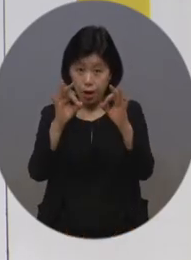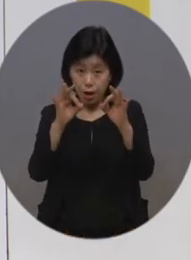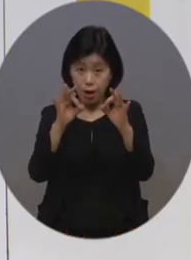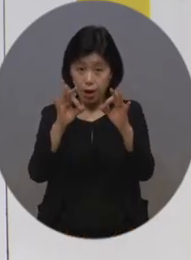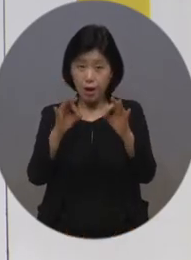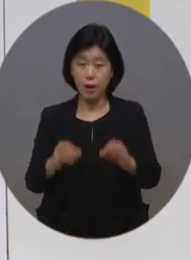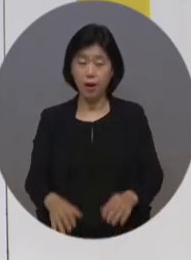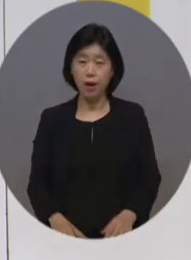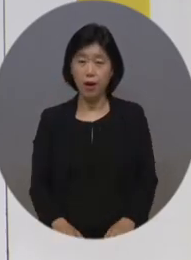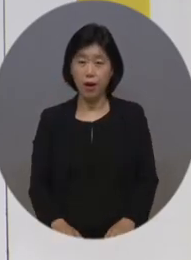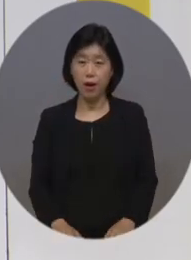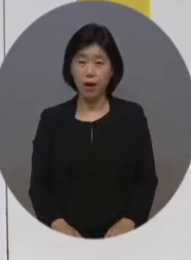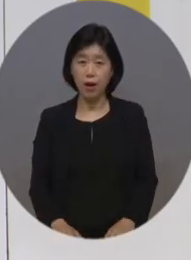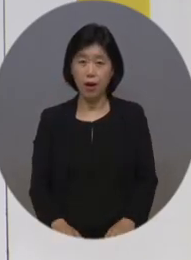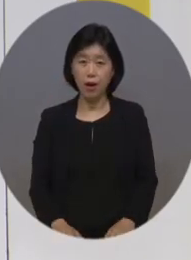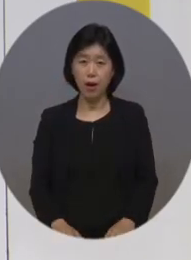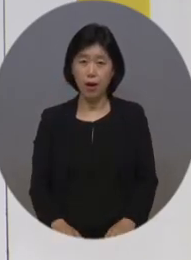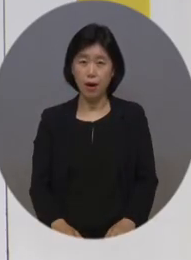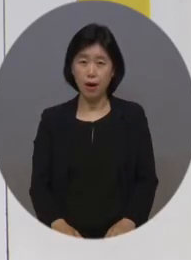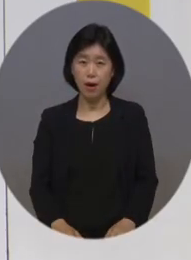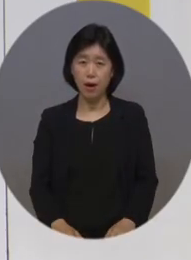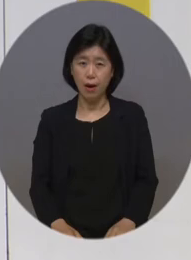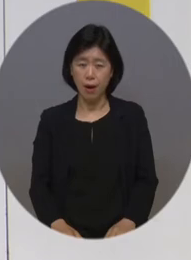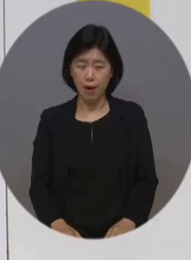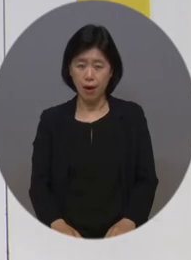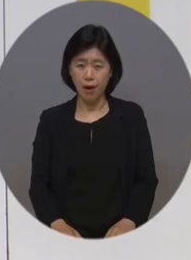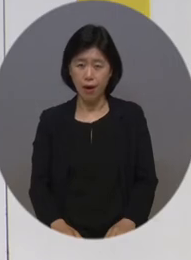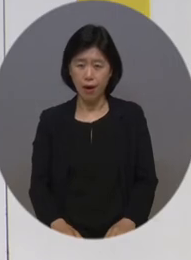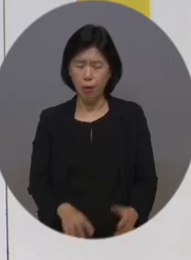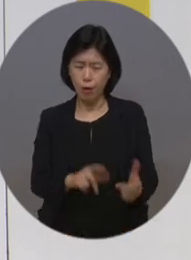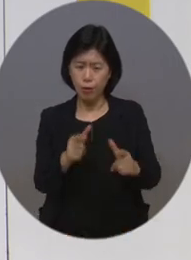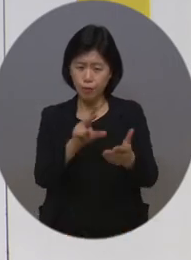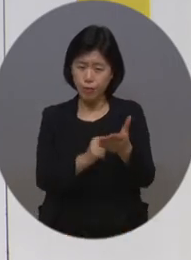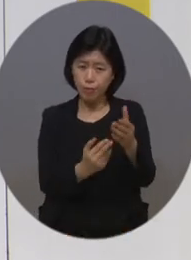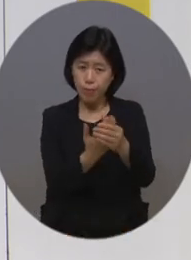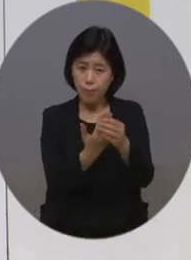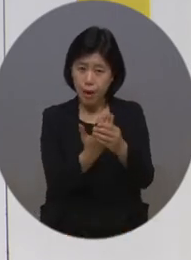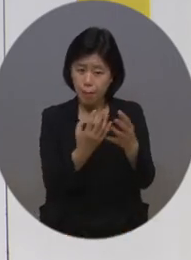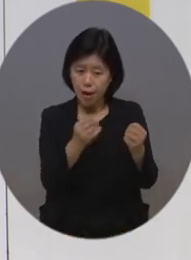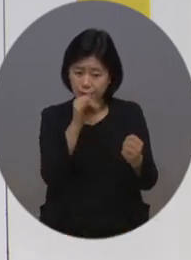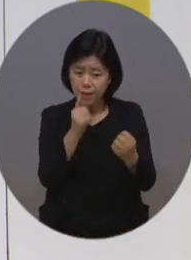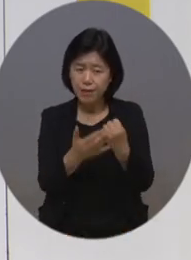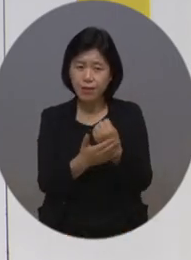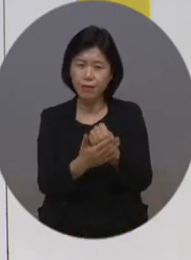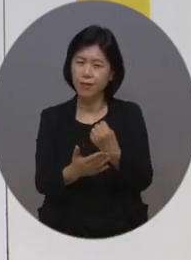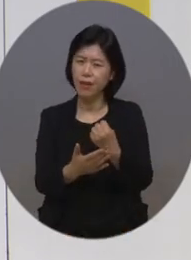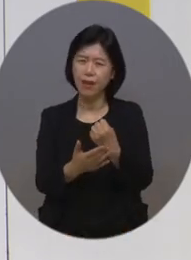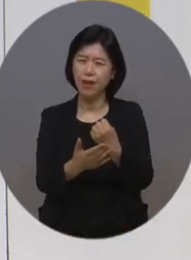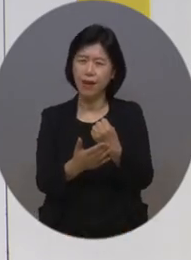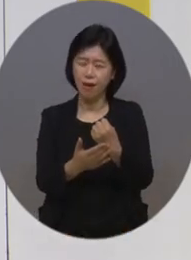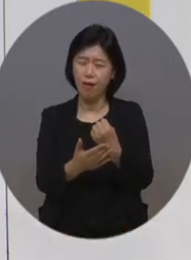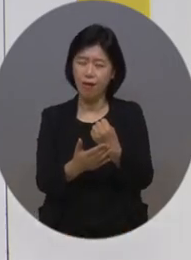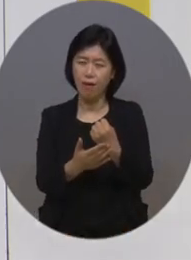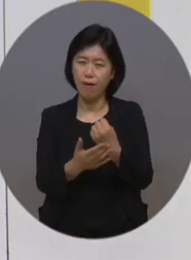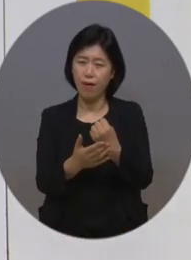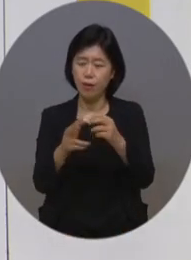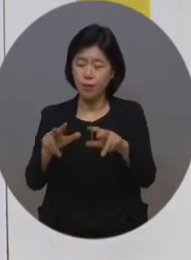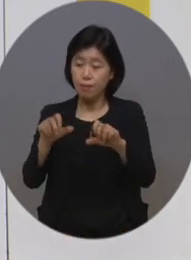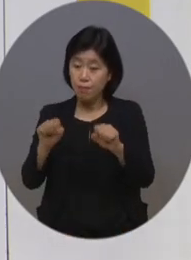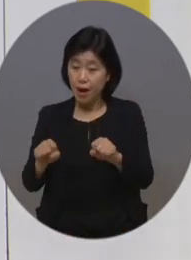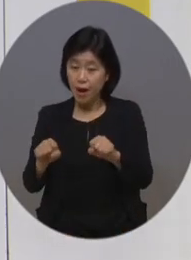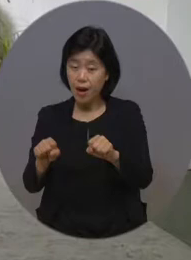거고 자고 있는 자녀들이 너무 공부할 때도 있는 거예요 일단 적인 생각을 안 해 주는 그 자체로 그 하나만 이래도